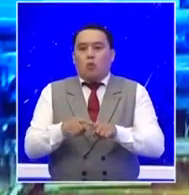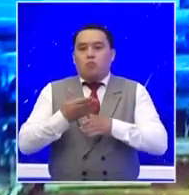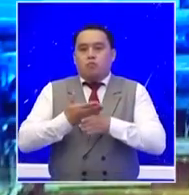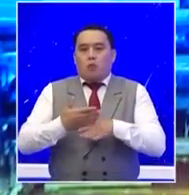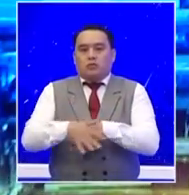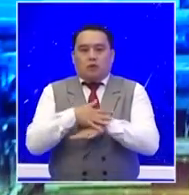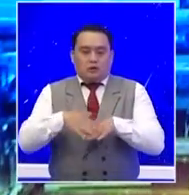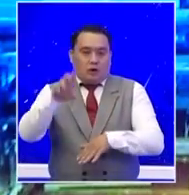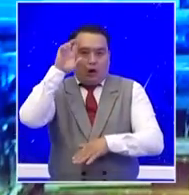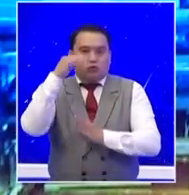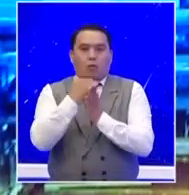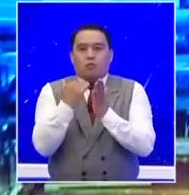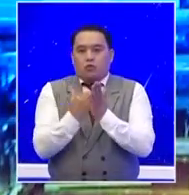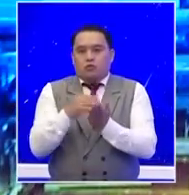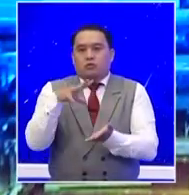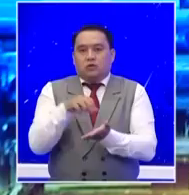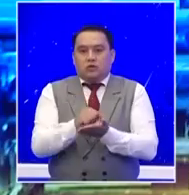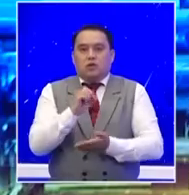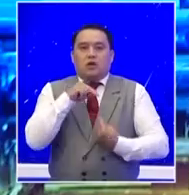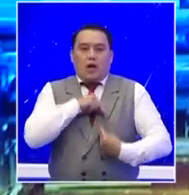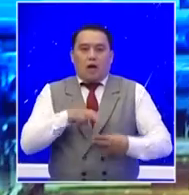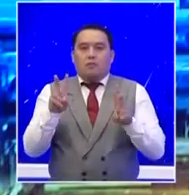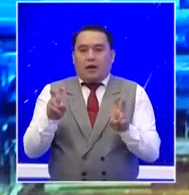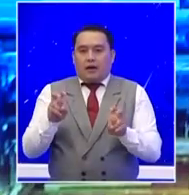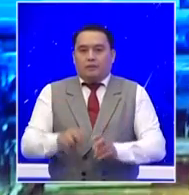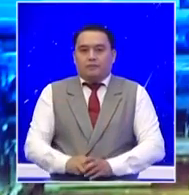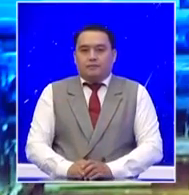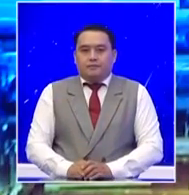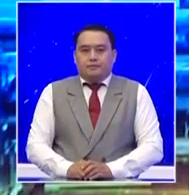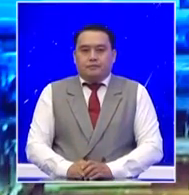населению государственная программа продуктивной занятости «Енбек».